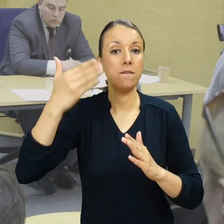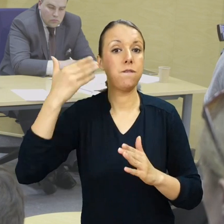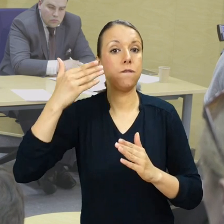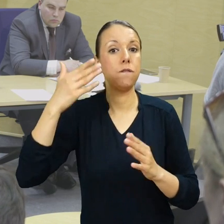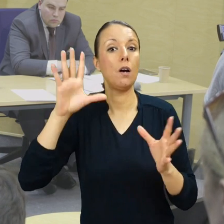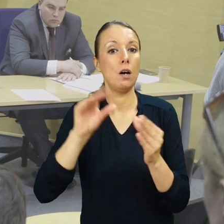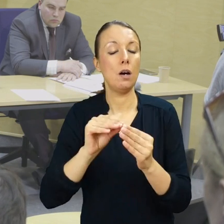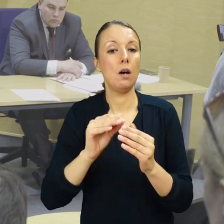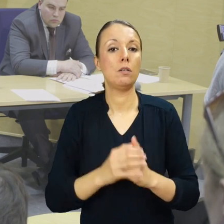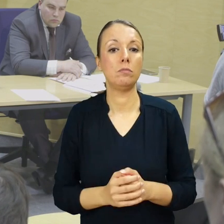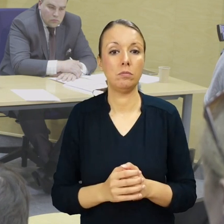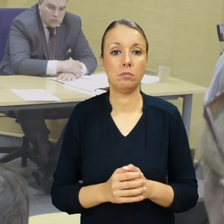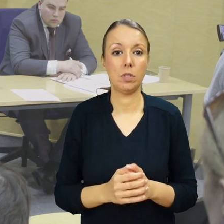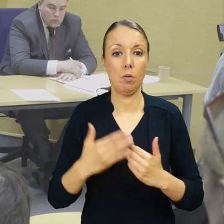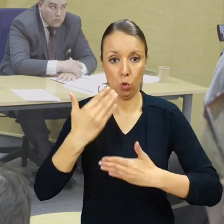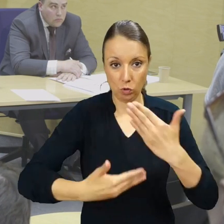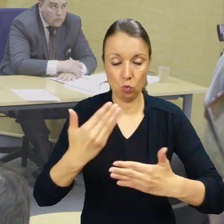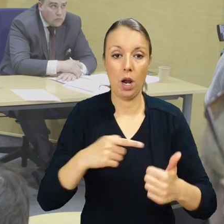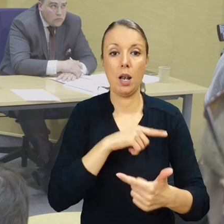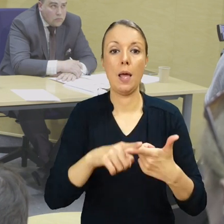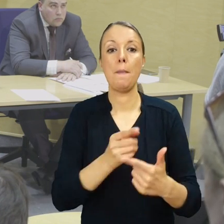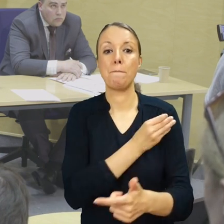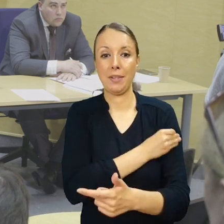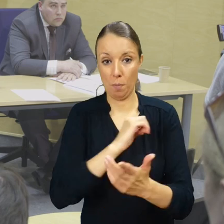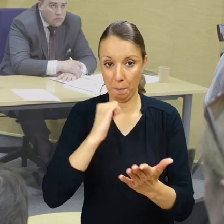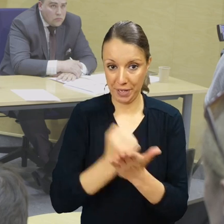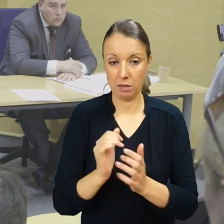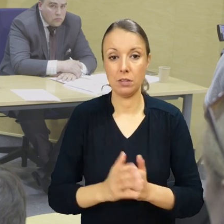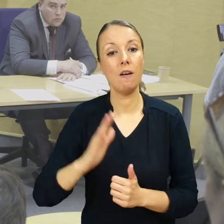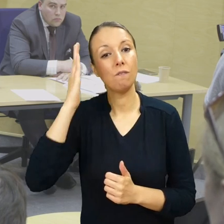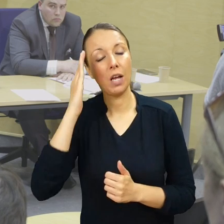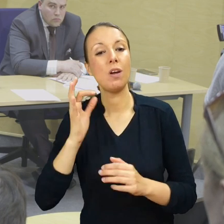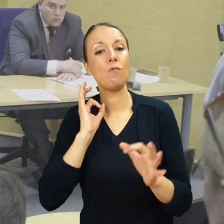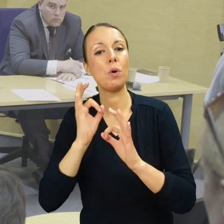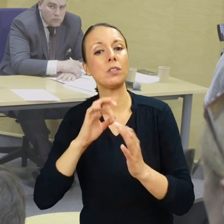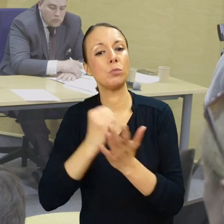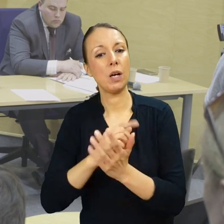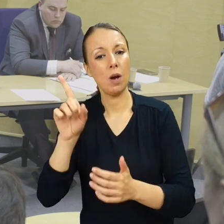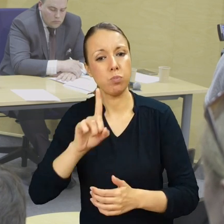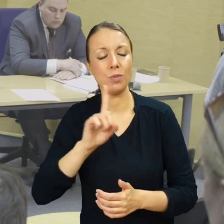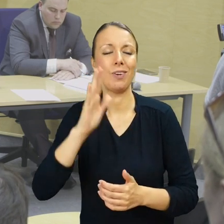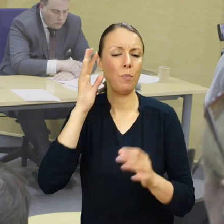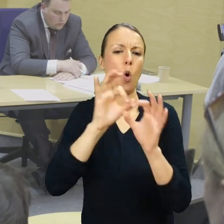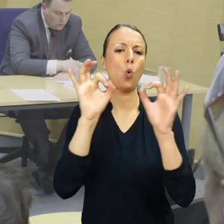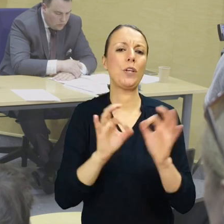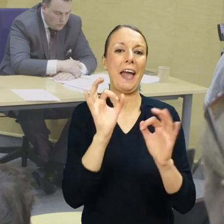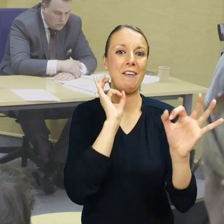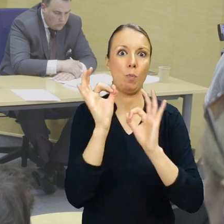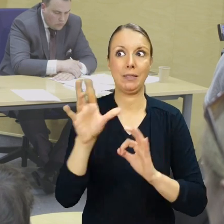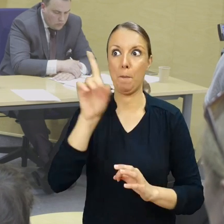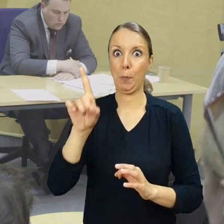Proceduralne, materialno-prawne. Ja wiem, że informacja o sprawie publicznej, czy w ogóle to sformułowanie informacje publiczne, to chyba jest grzech